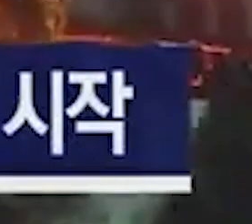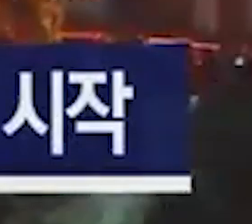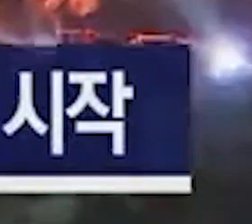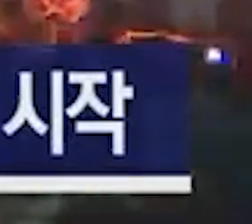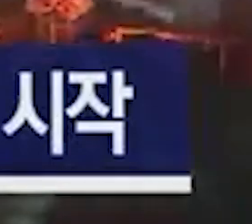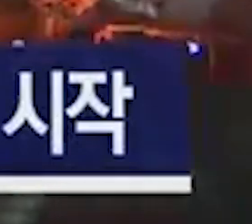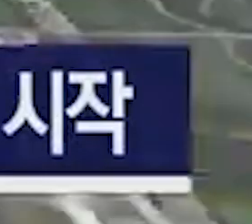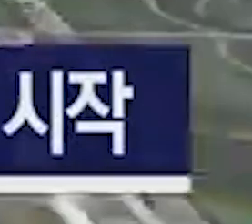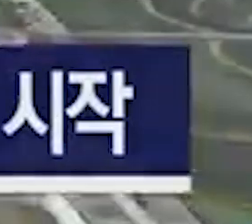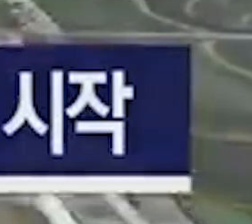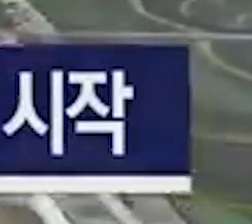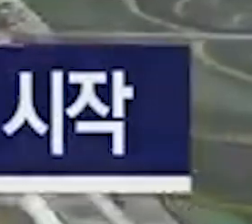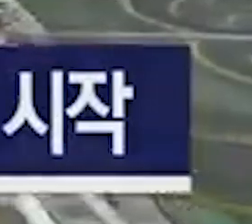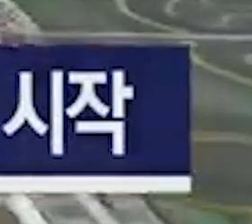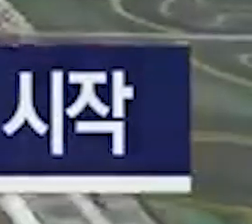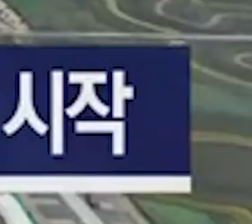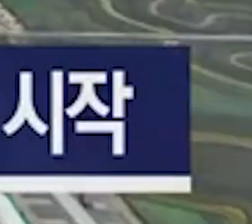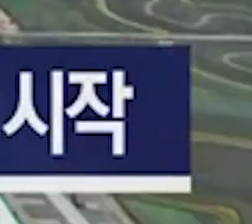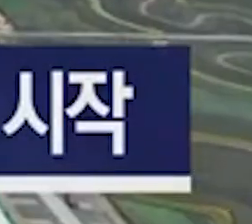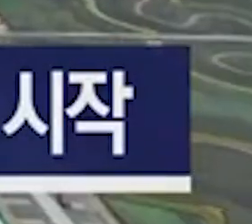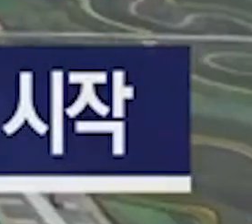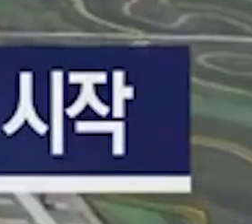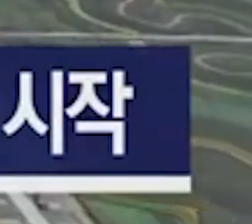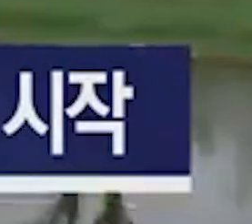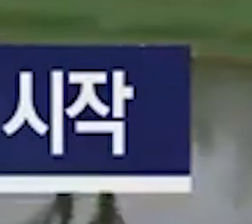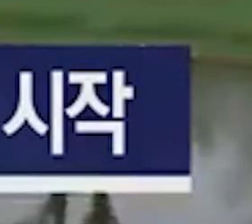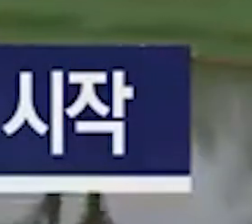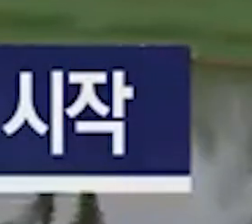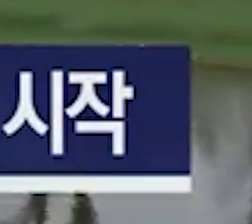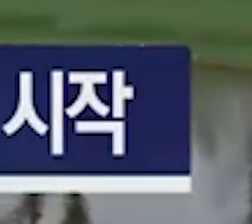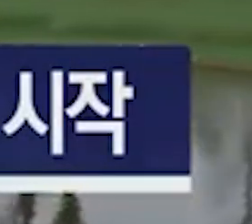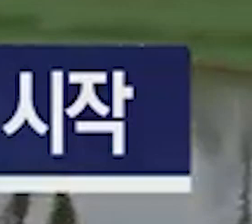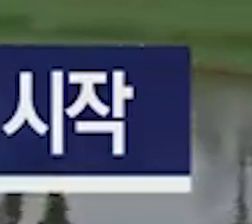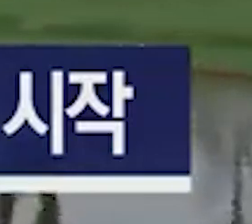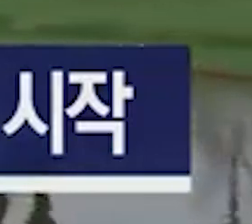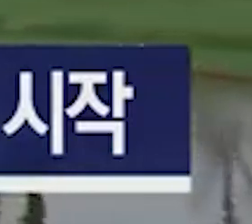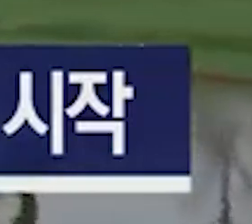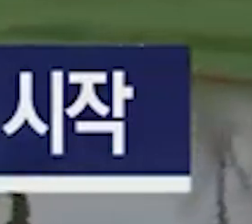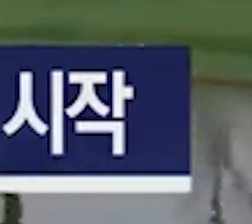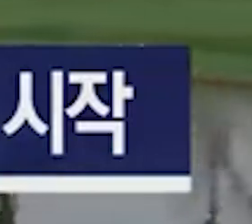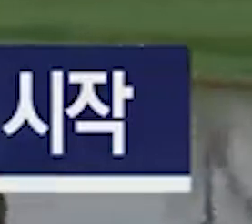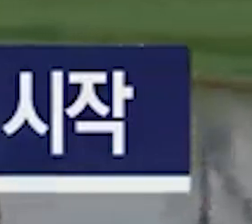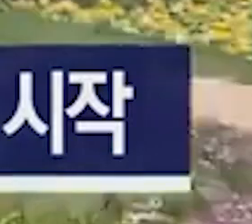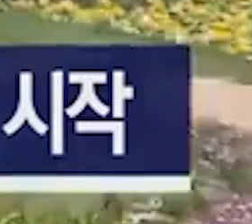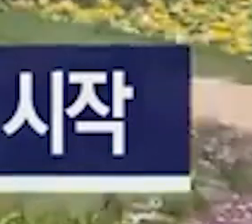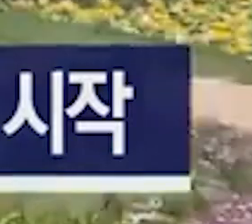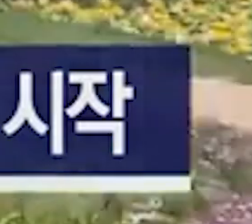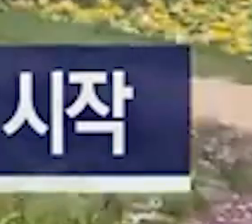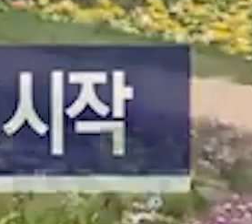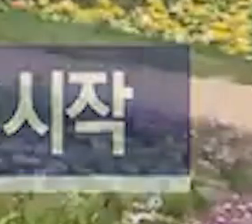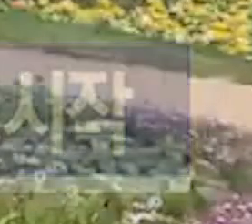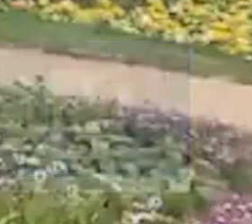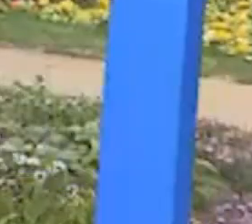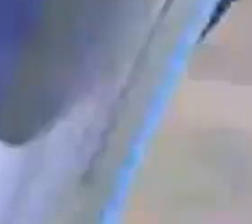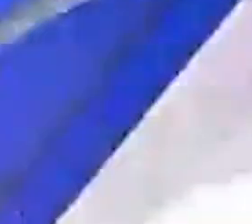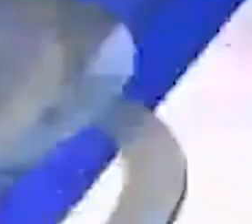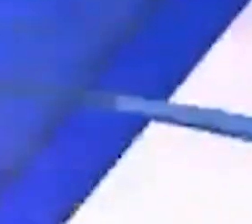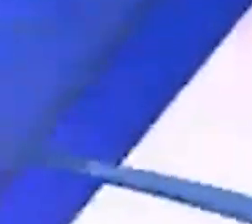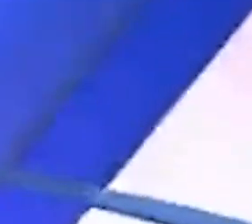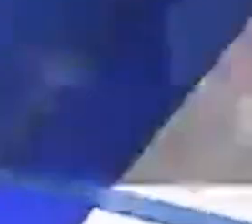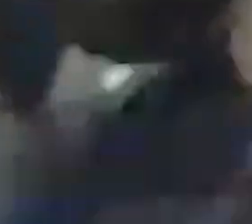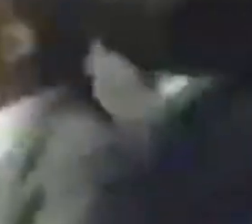오늘 개막해 오는 10월까지 7개월간의 대장정에 돌입합니다. 풍성한 볼거리로 성공 개최를 예감케 하고 있습니다.